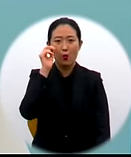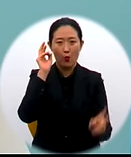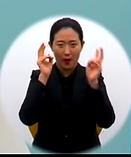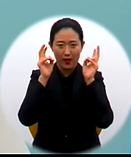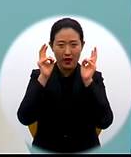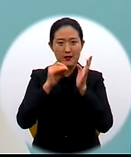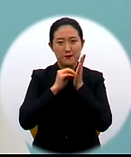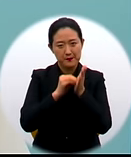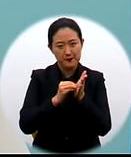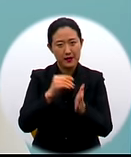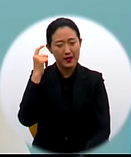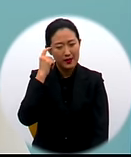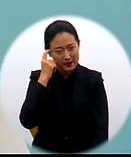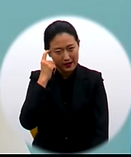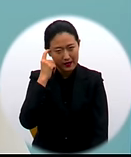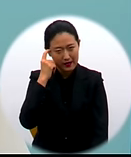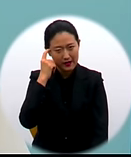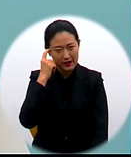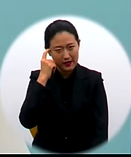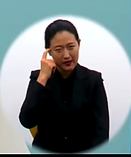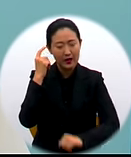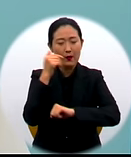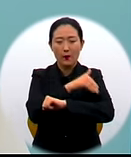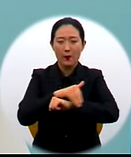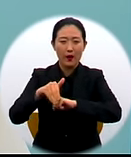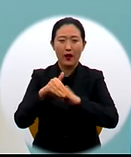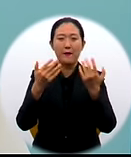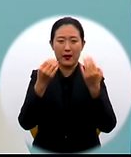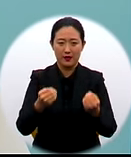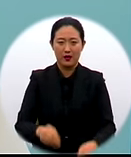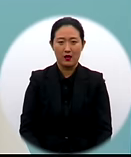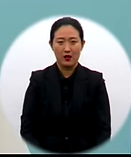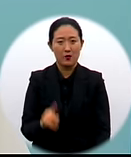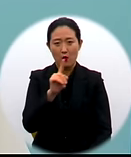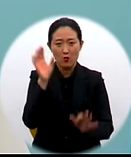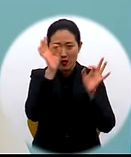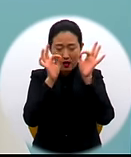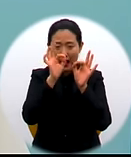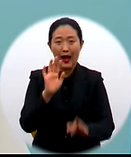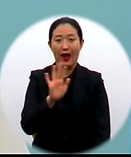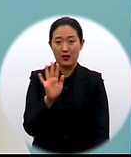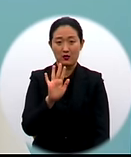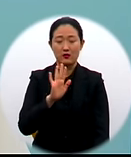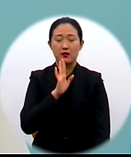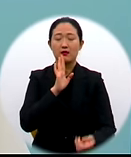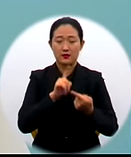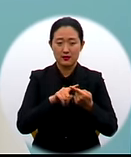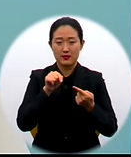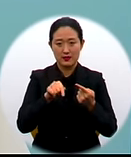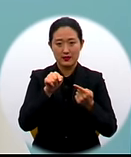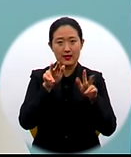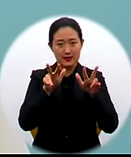회사로 이직해야지라는 어떤 커리어 패스를 설계하는 경우가 많습니다. 뭘 알아보고 설계하는 게 아니라 그냥 당연히